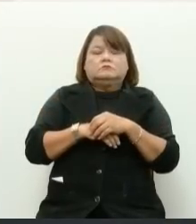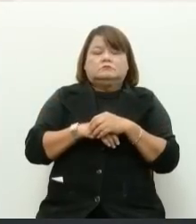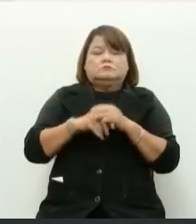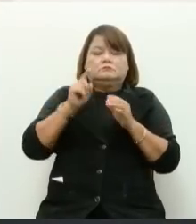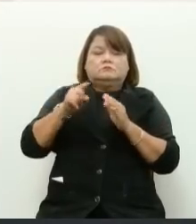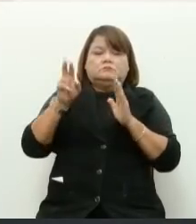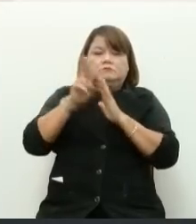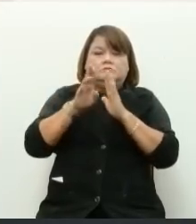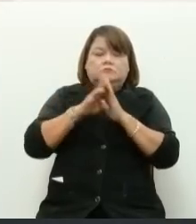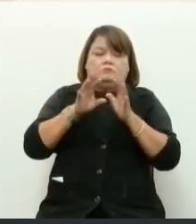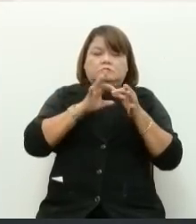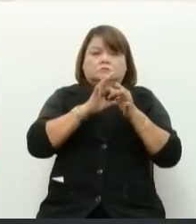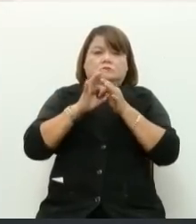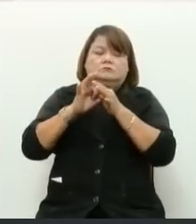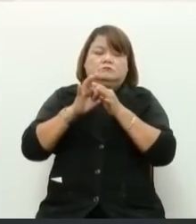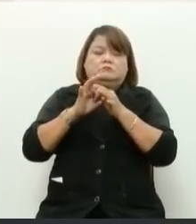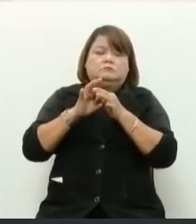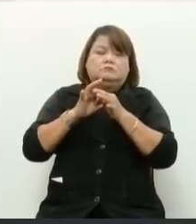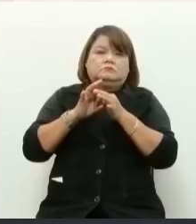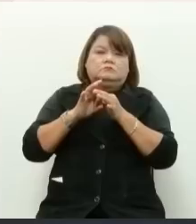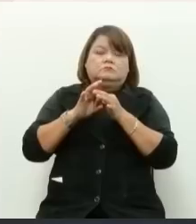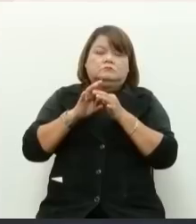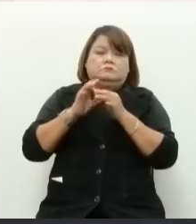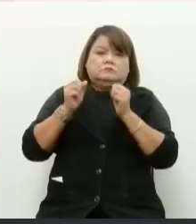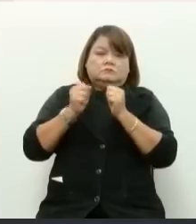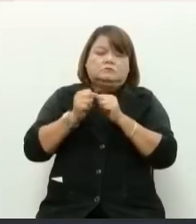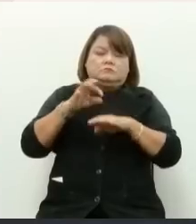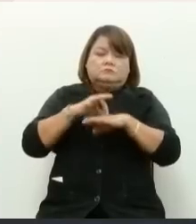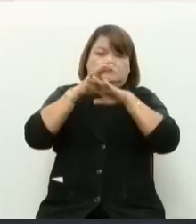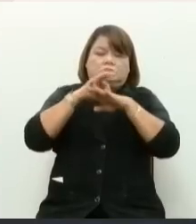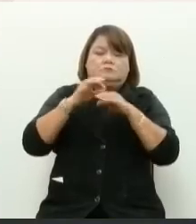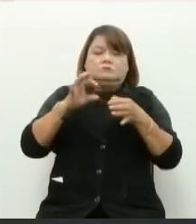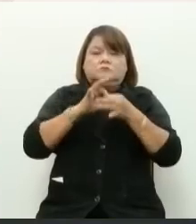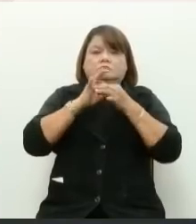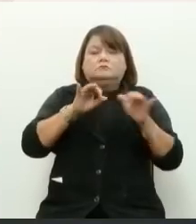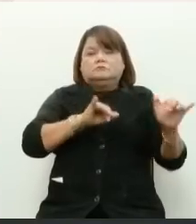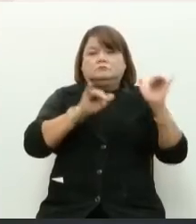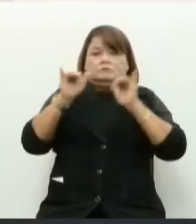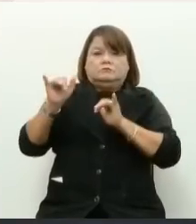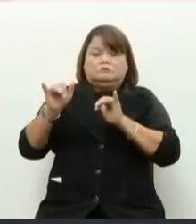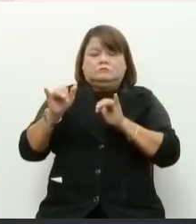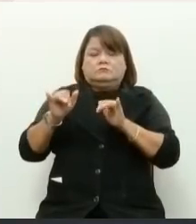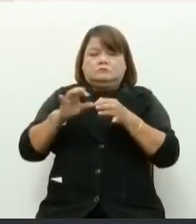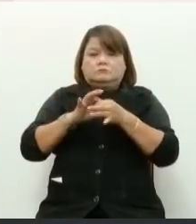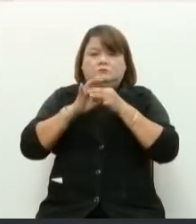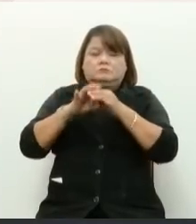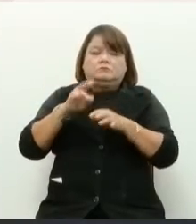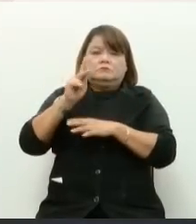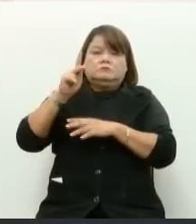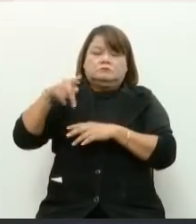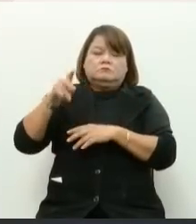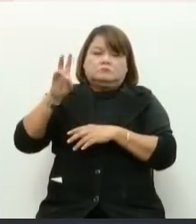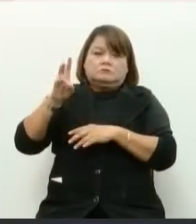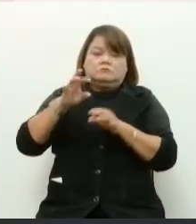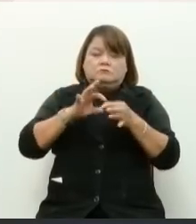บที่จะเชื่อมโยงกับวิทยาฐานะเชื่อมโยงกับการย้ายเชื่อมโยงกับกพ.7ทะเบียนประวัตินะครับแล้วเชื่อมโยงกัน